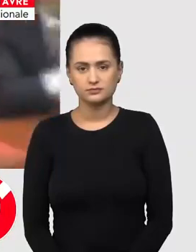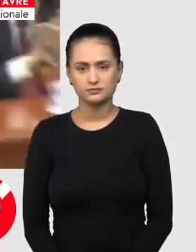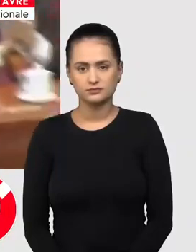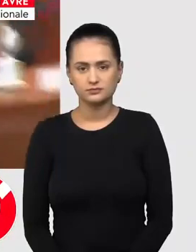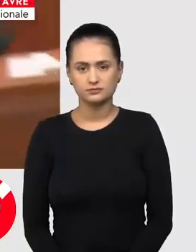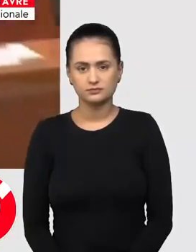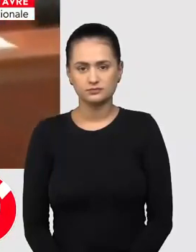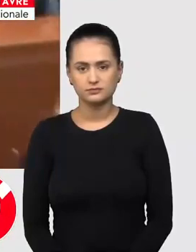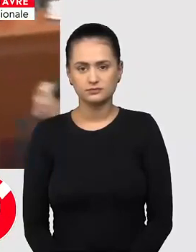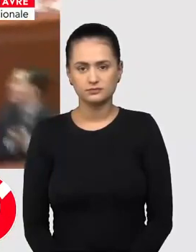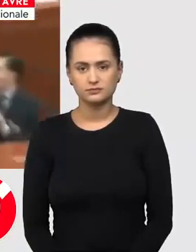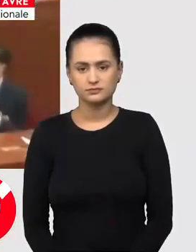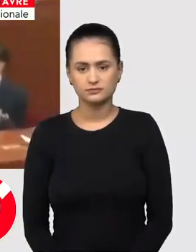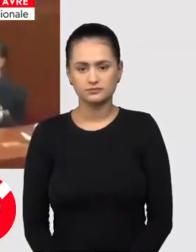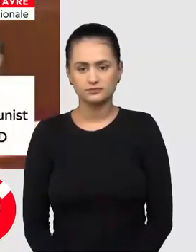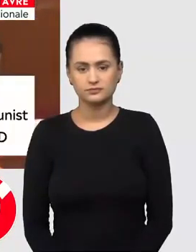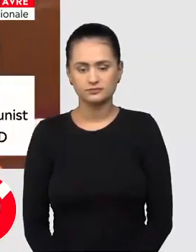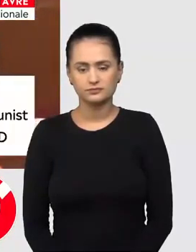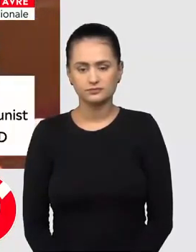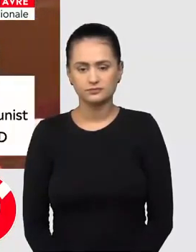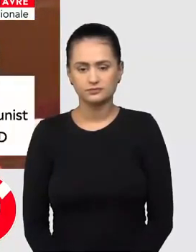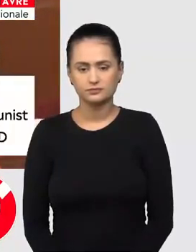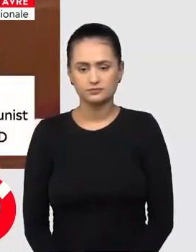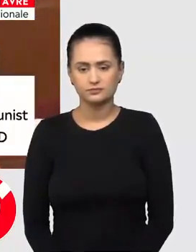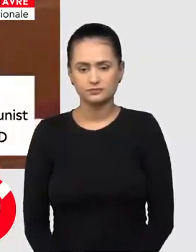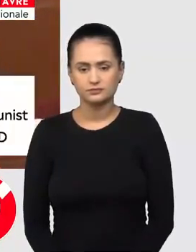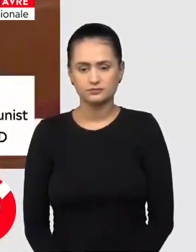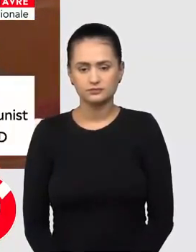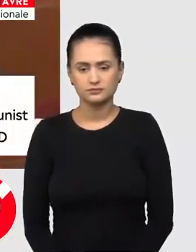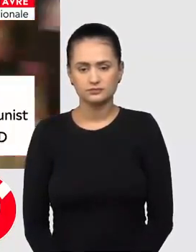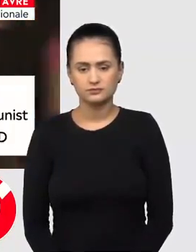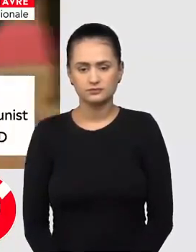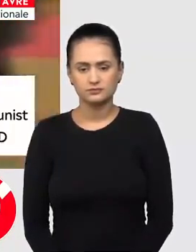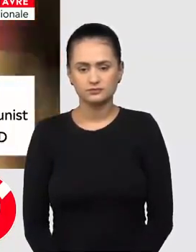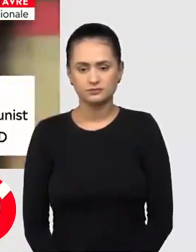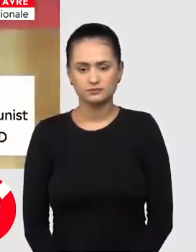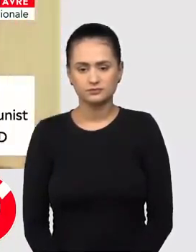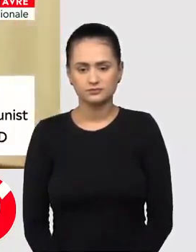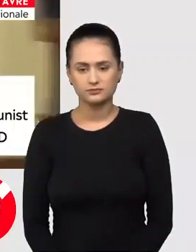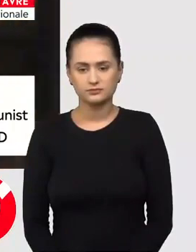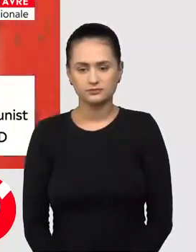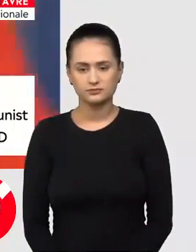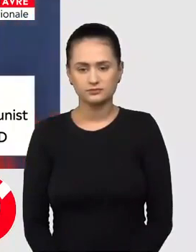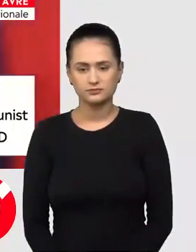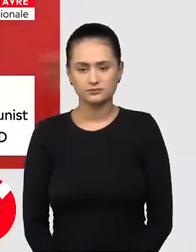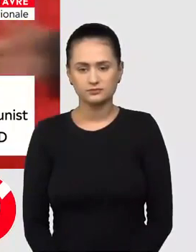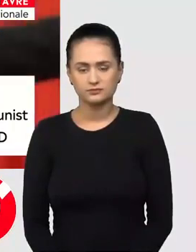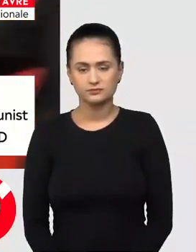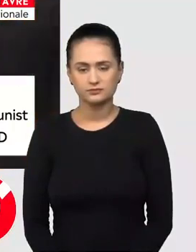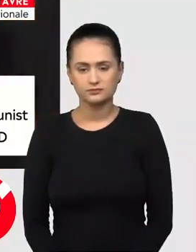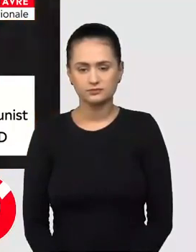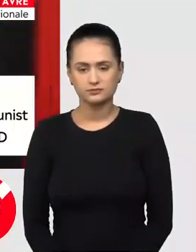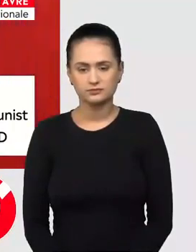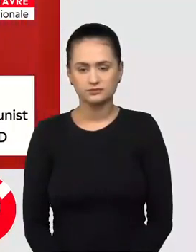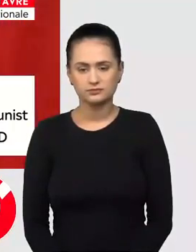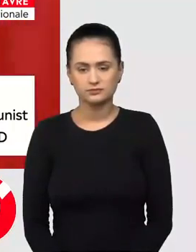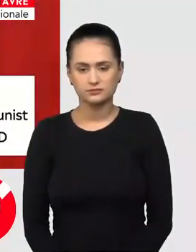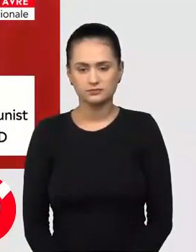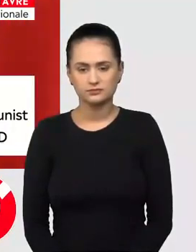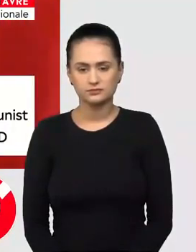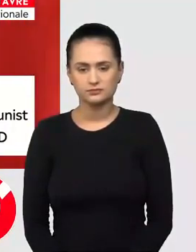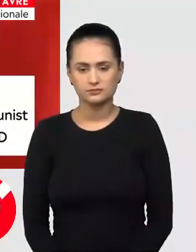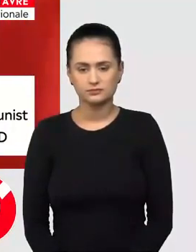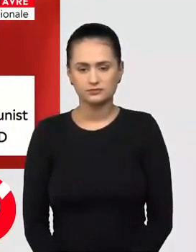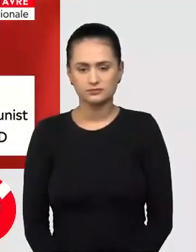Xi Jinping îl impune cumva Partidului Comunist și care are, nu are